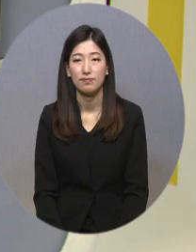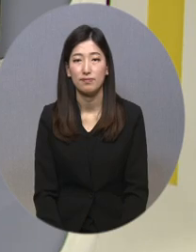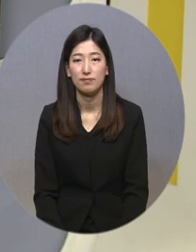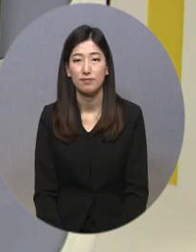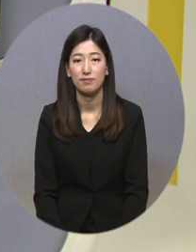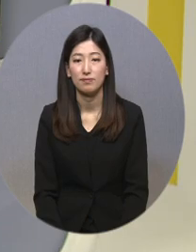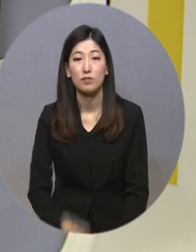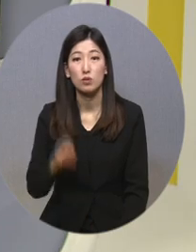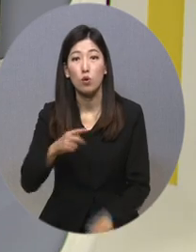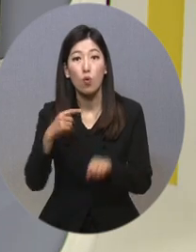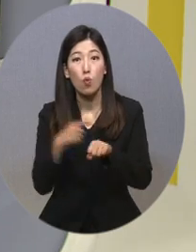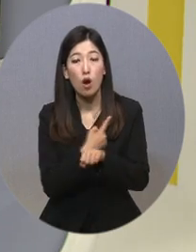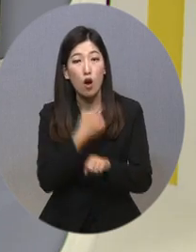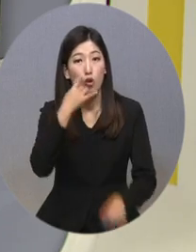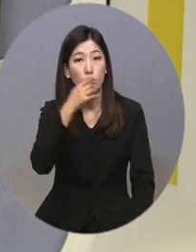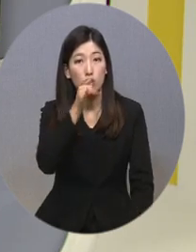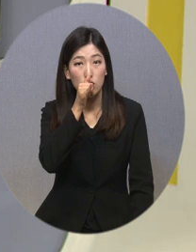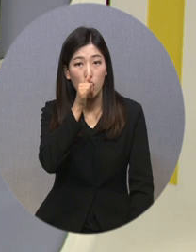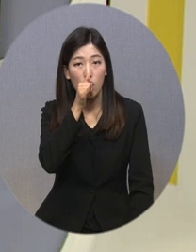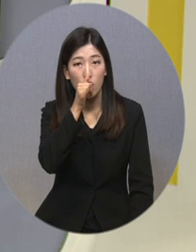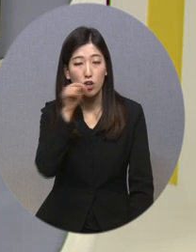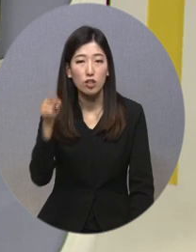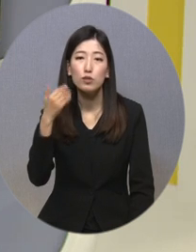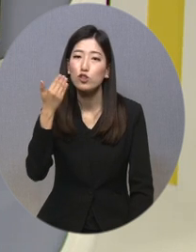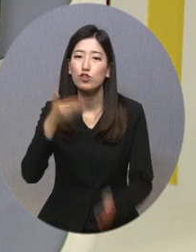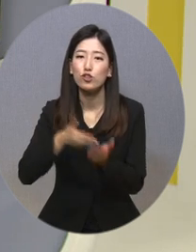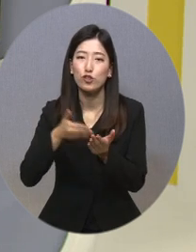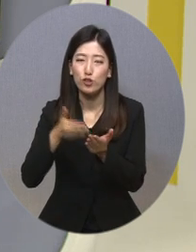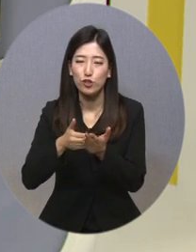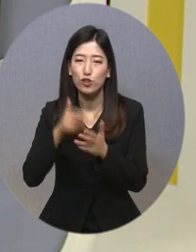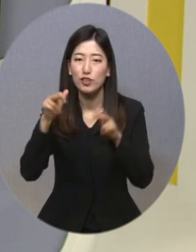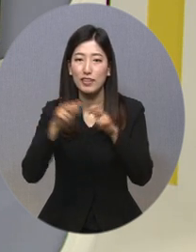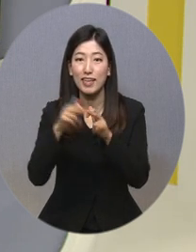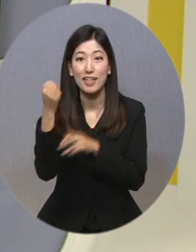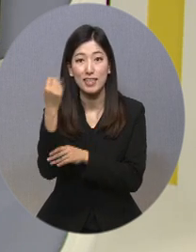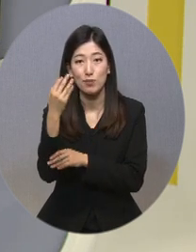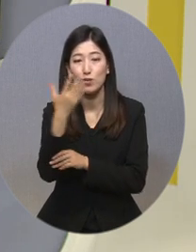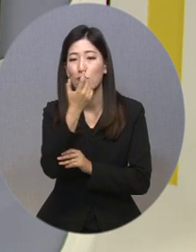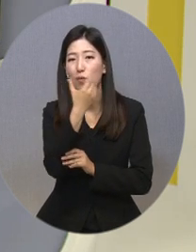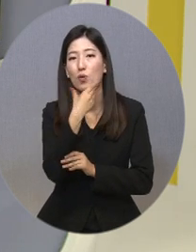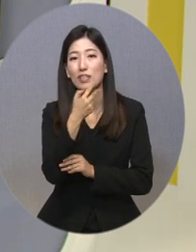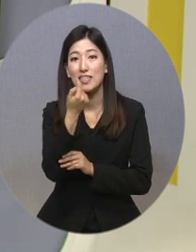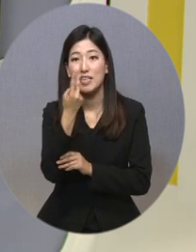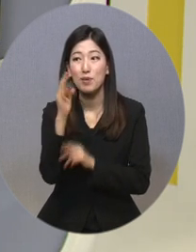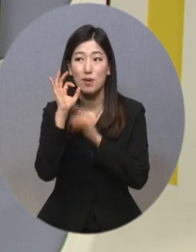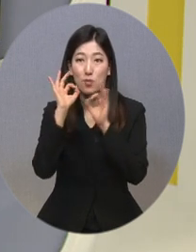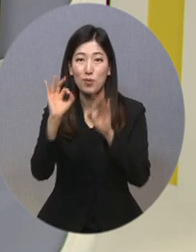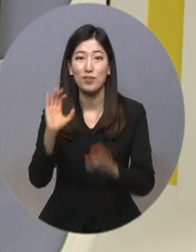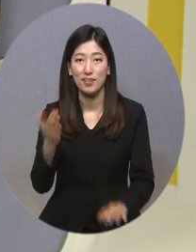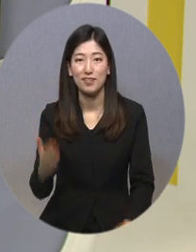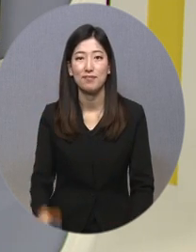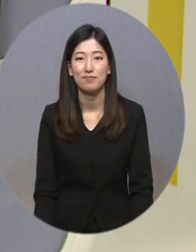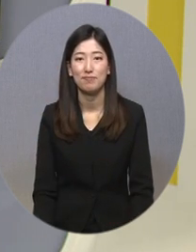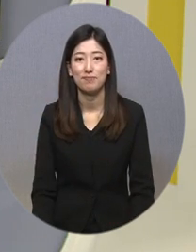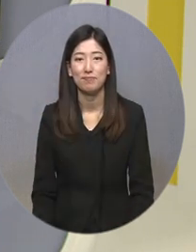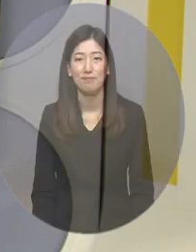이 밖에 자세한 사항은 웰페어뉴스 홈페이지와 장애인신문, 복지TV 뉴스를 통해 확인할 수 있습니다.